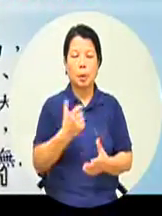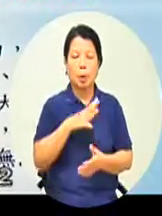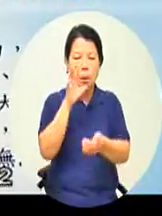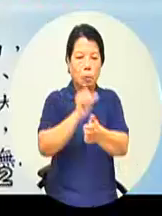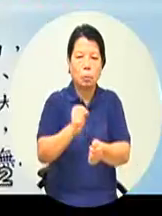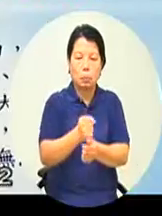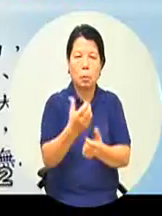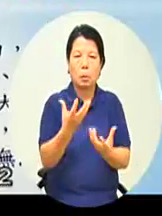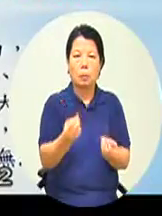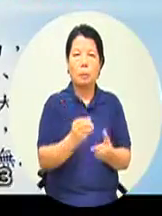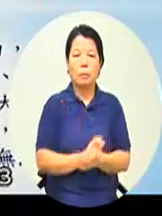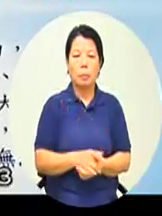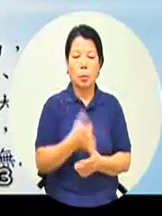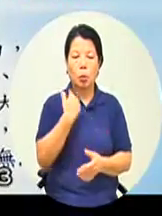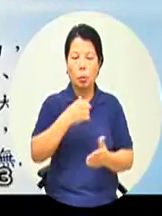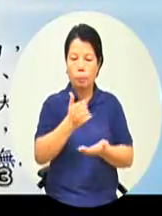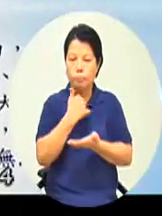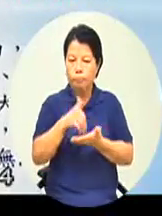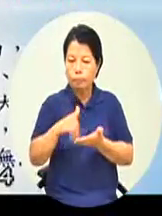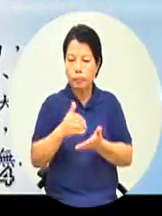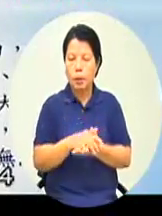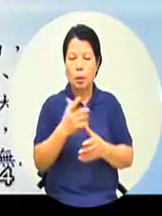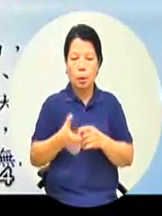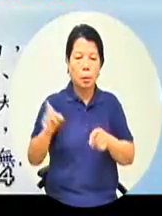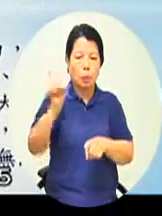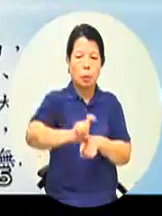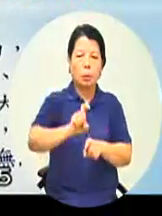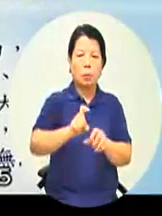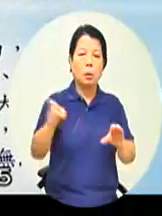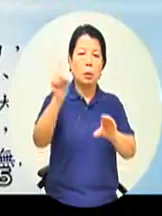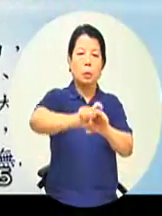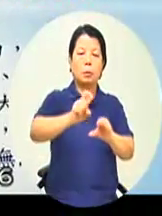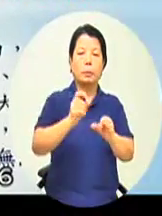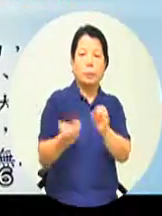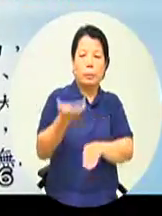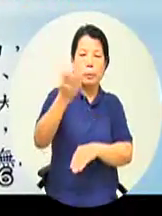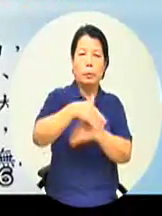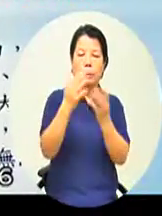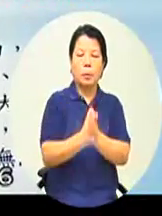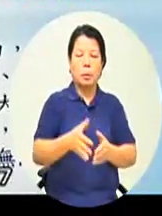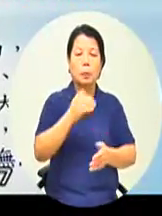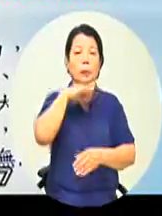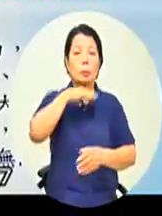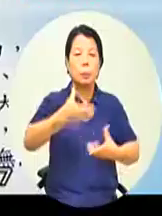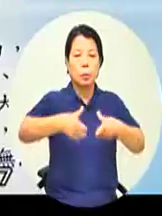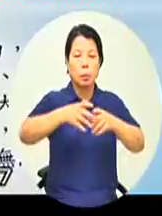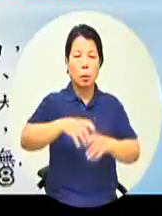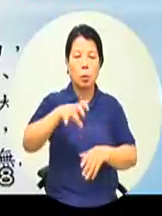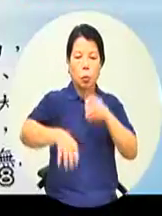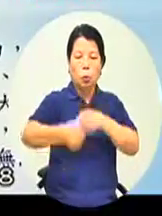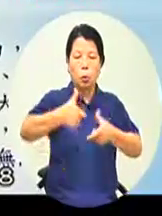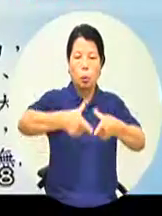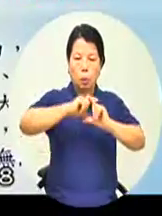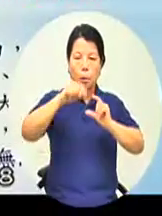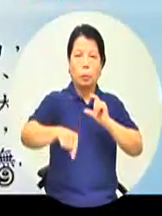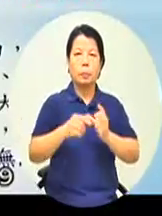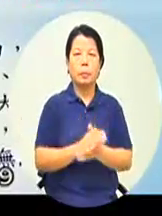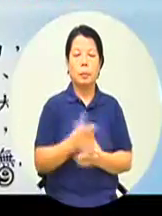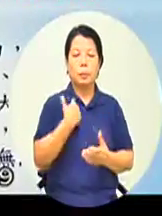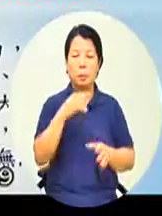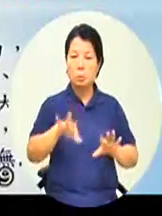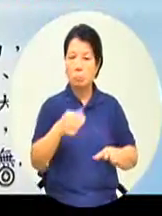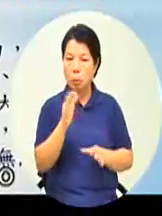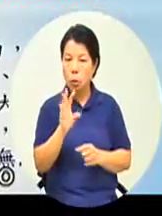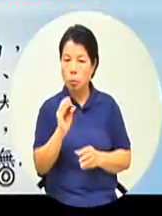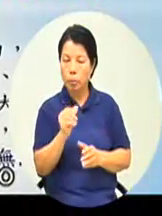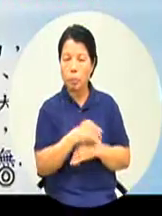黑数，恐怕我们预计大概有十倍以上。那这个也等一下请局长回应一下，是不是有这种可能性？好、哦，那如果是十